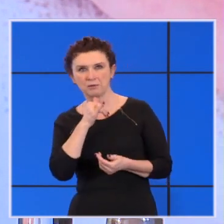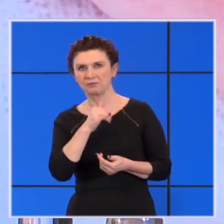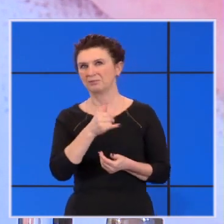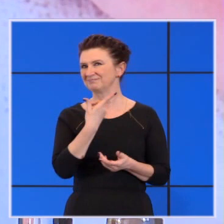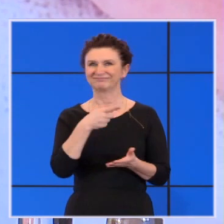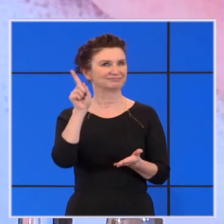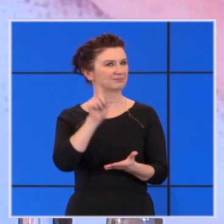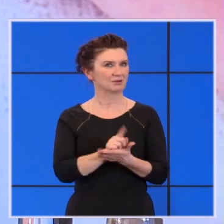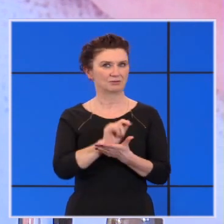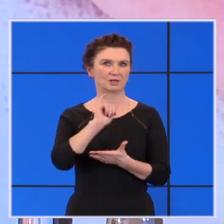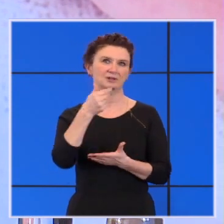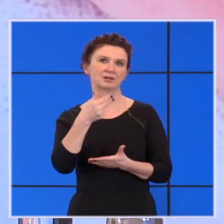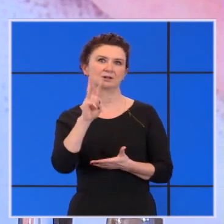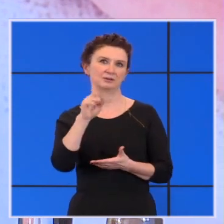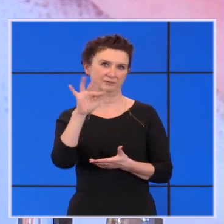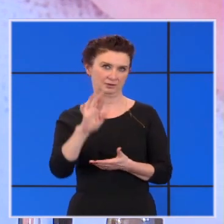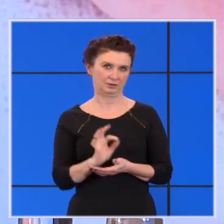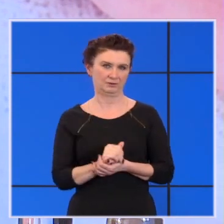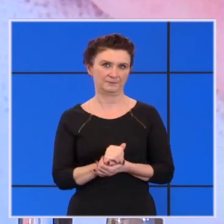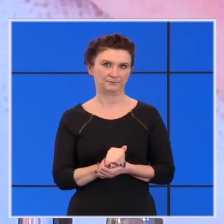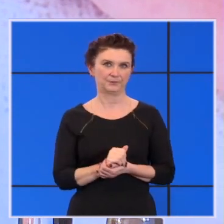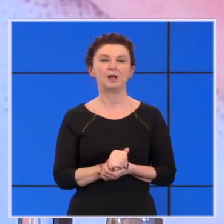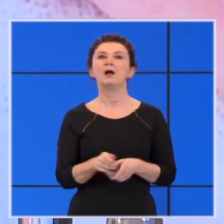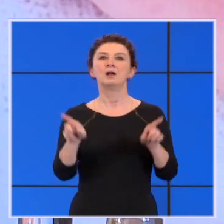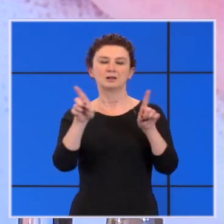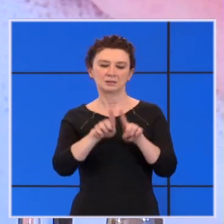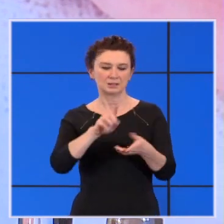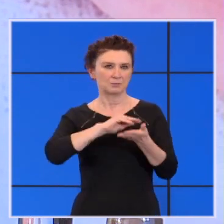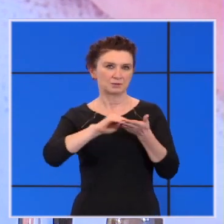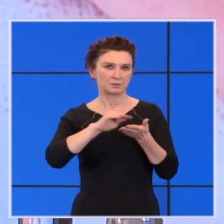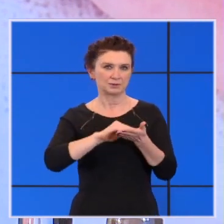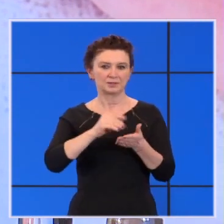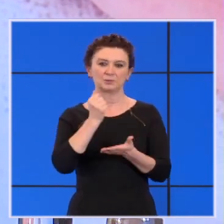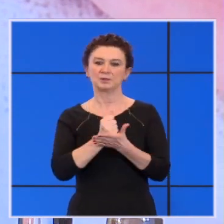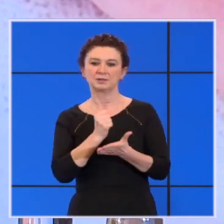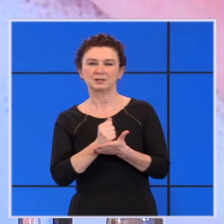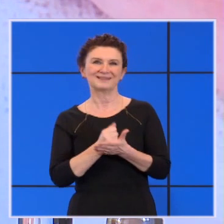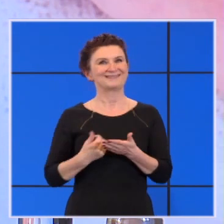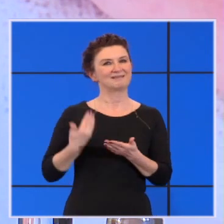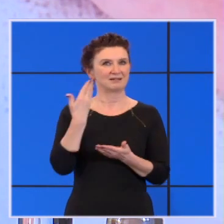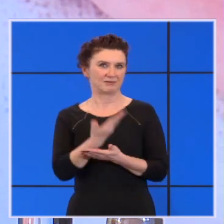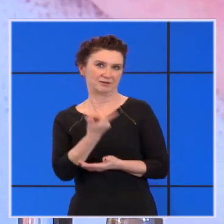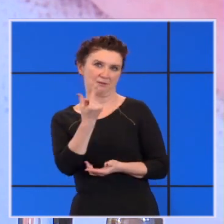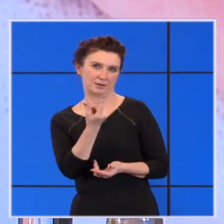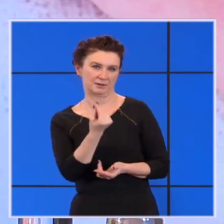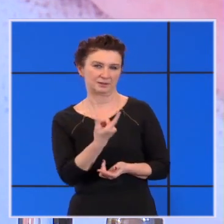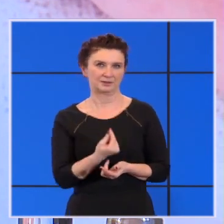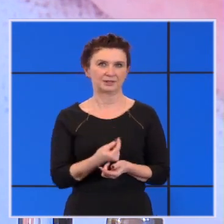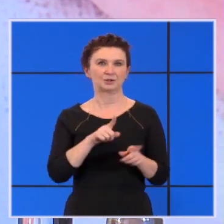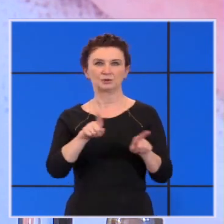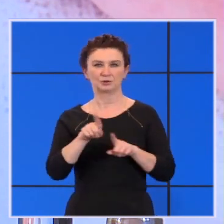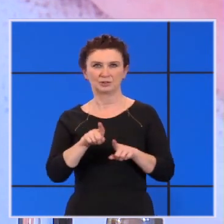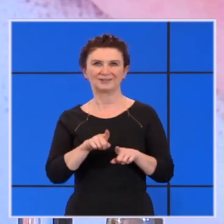opisać i opisaliśmy zasady dawstwa partnerskiego, jak i dawstwa niepartnerskiego, czyli